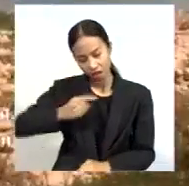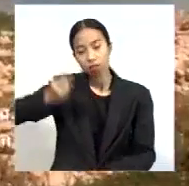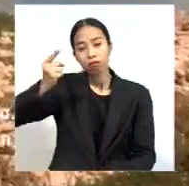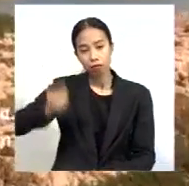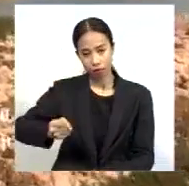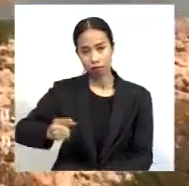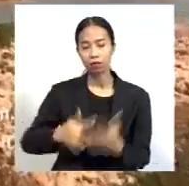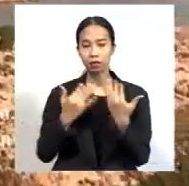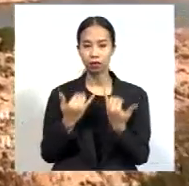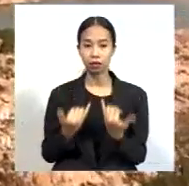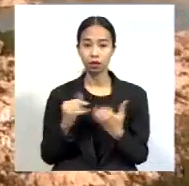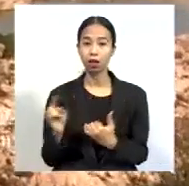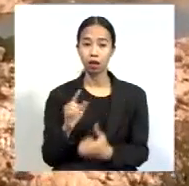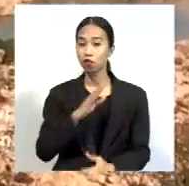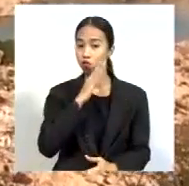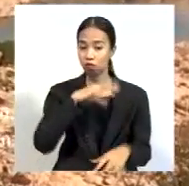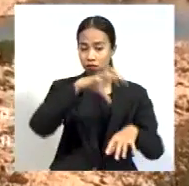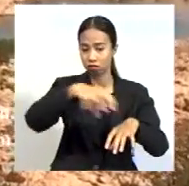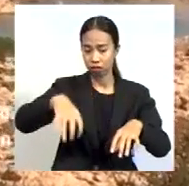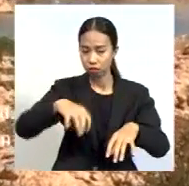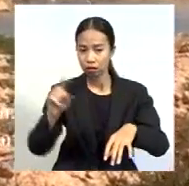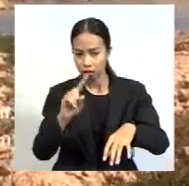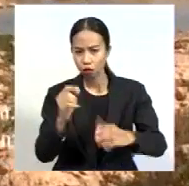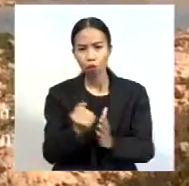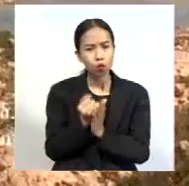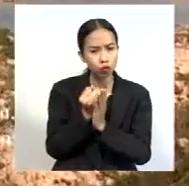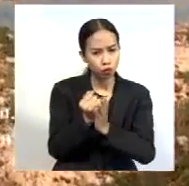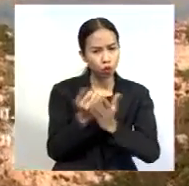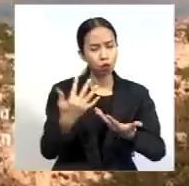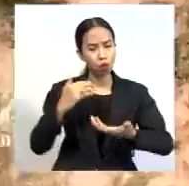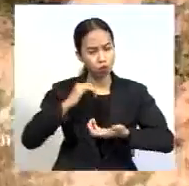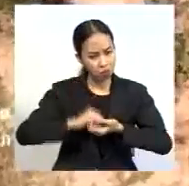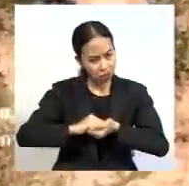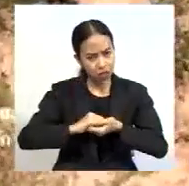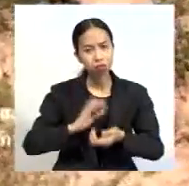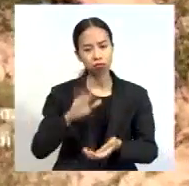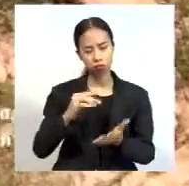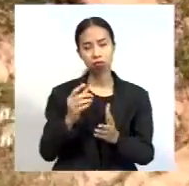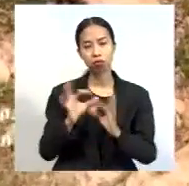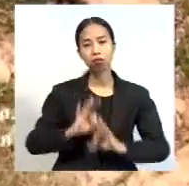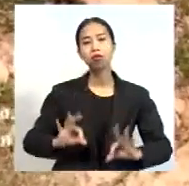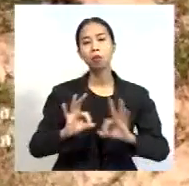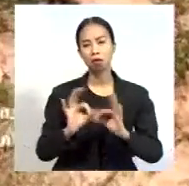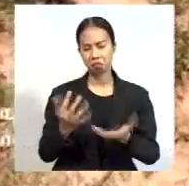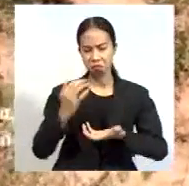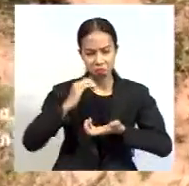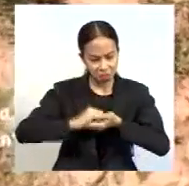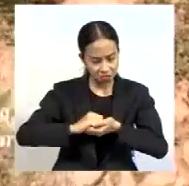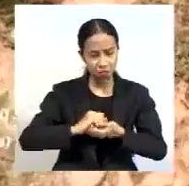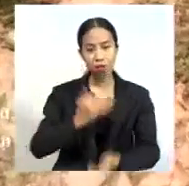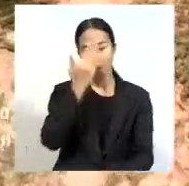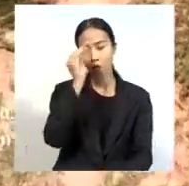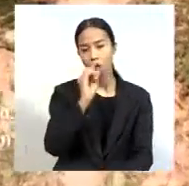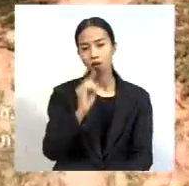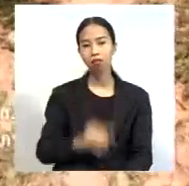แบบนี้แล้วถ้าพื้นที่ไหนที่พอจะช่วยกันได้ให้ความร่วมมือกันได้นะคะก็ต้องให้ความร่วมมือกันนี่แหละเพราะว่